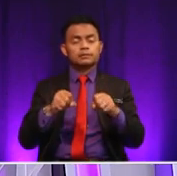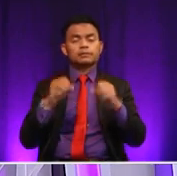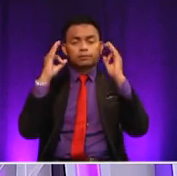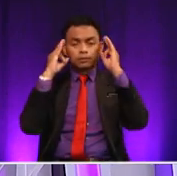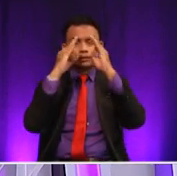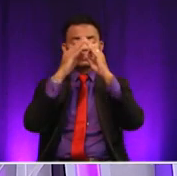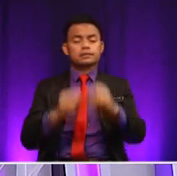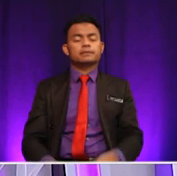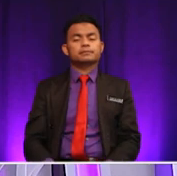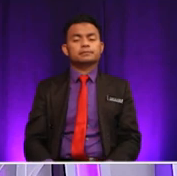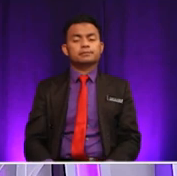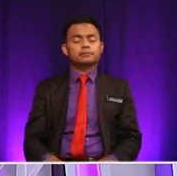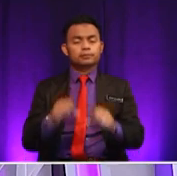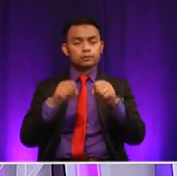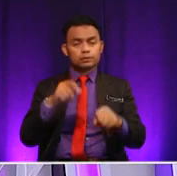22.3